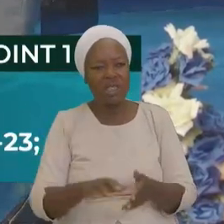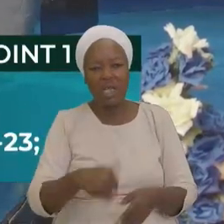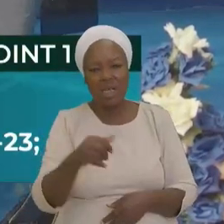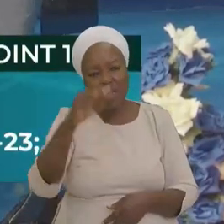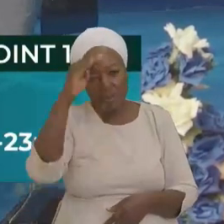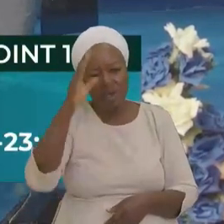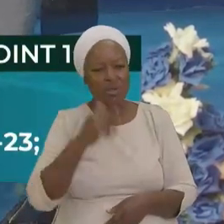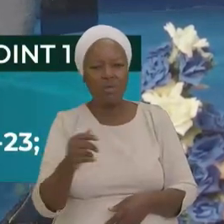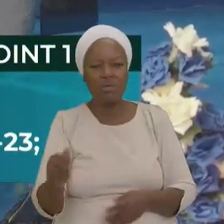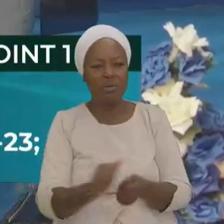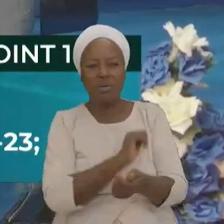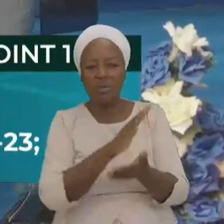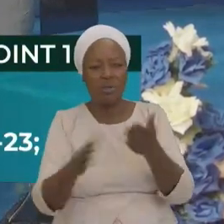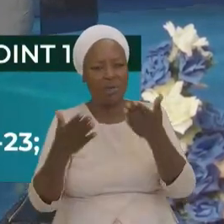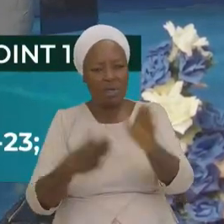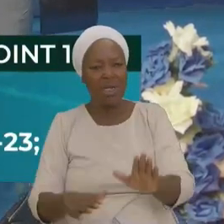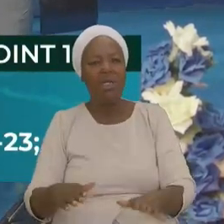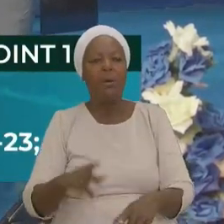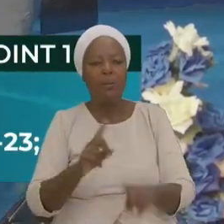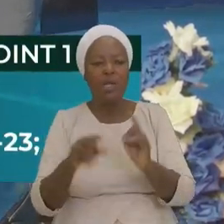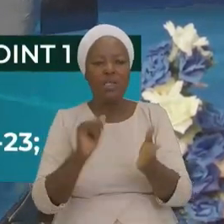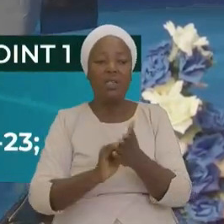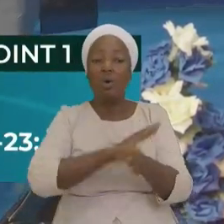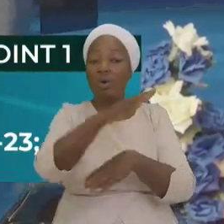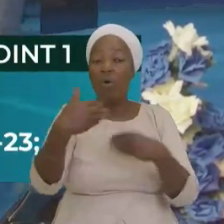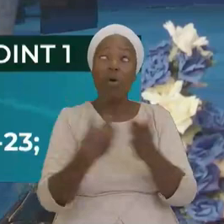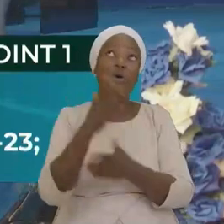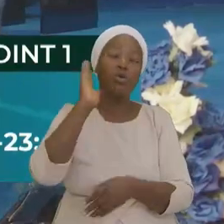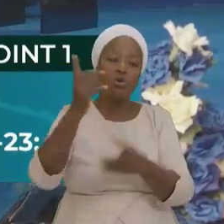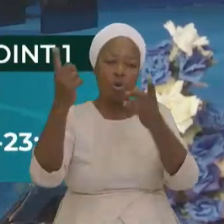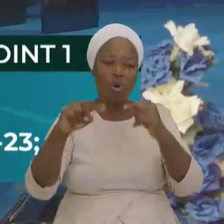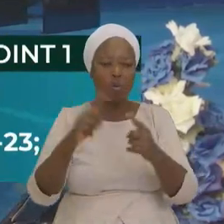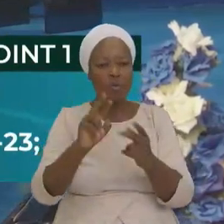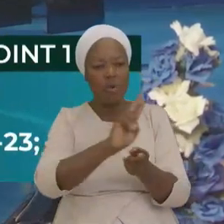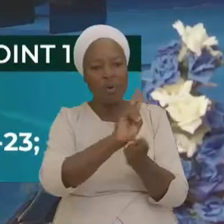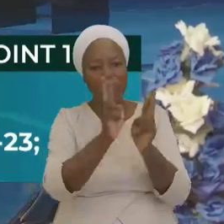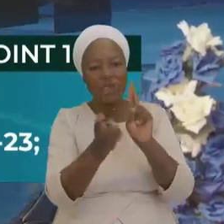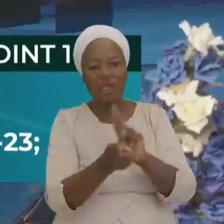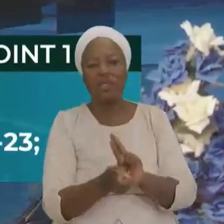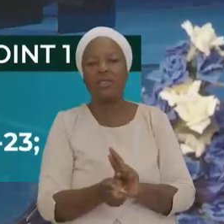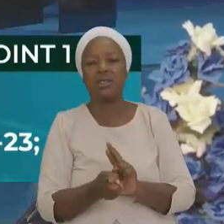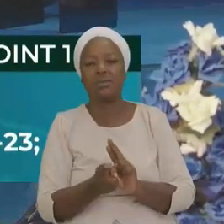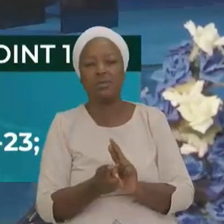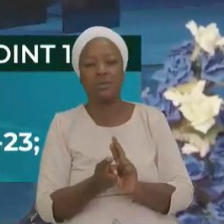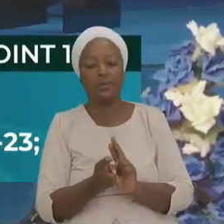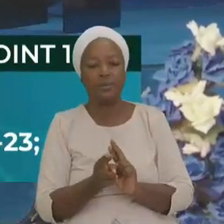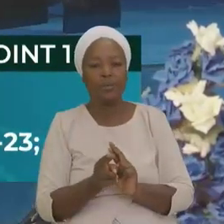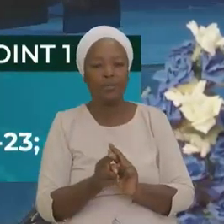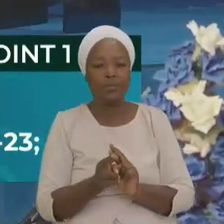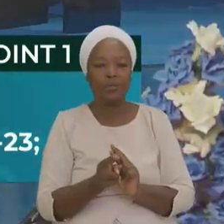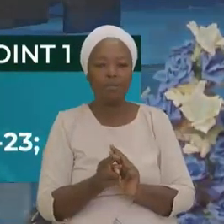ne voulant pas qu'aucun périsse, mais voulant que tous arrivent à la